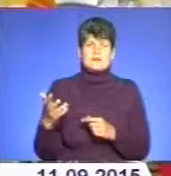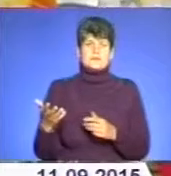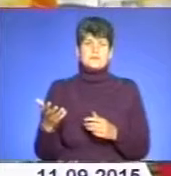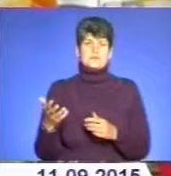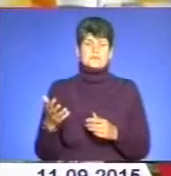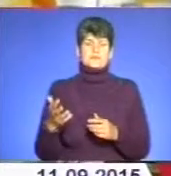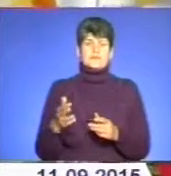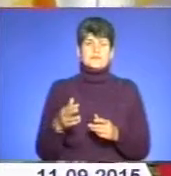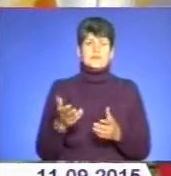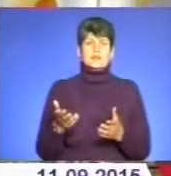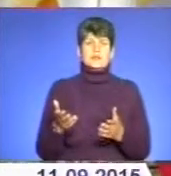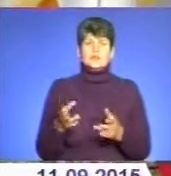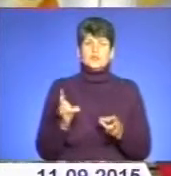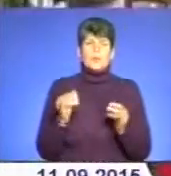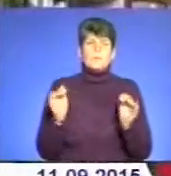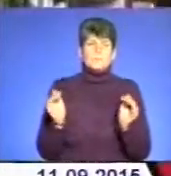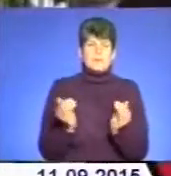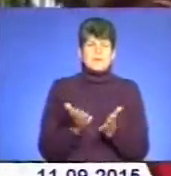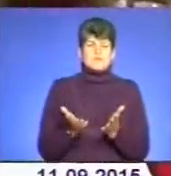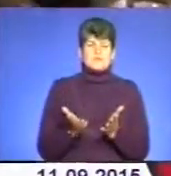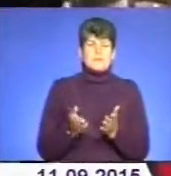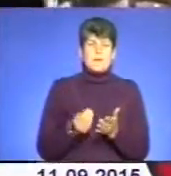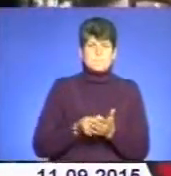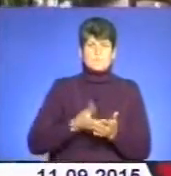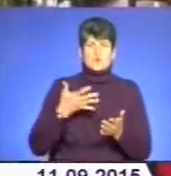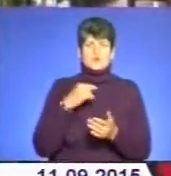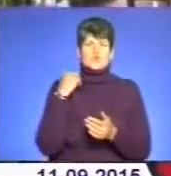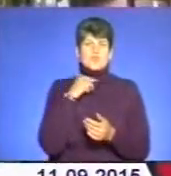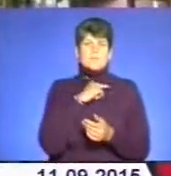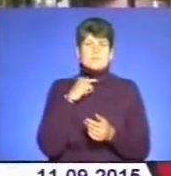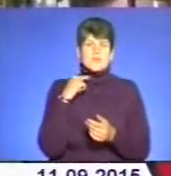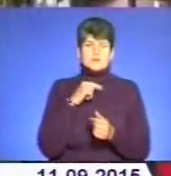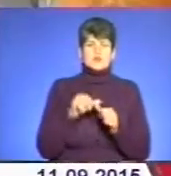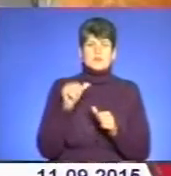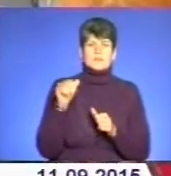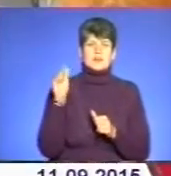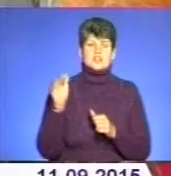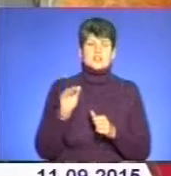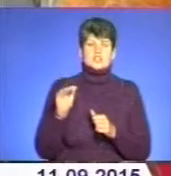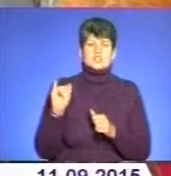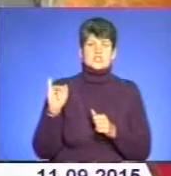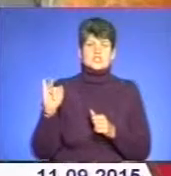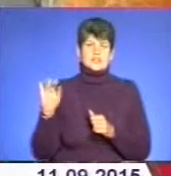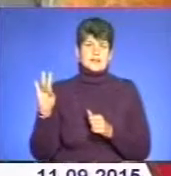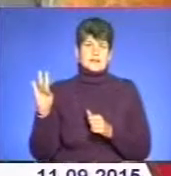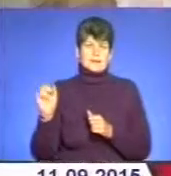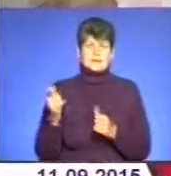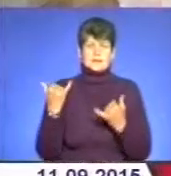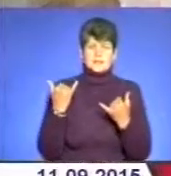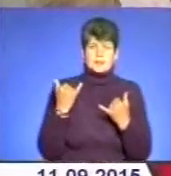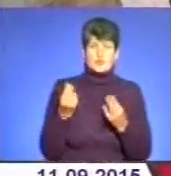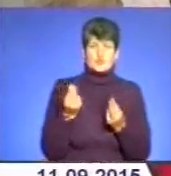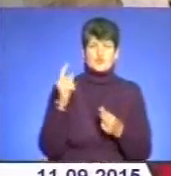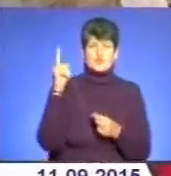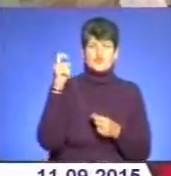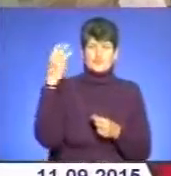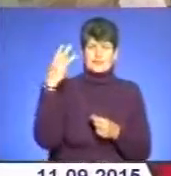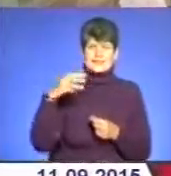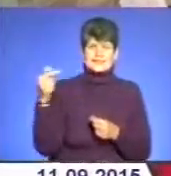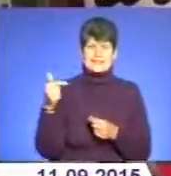можливості, ну, менше. Подорожчало і м'ясо, зокрема шинка, яка тепер вартує 130 гривень за